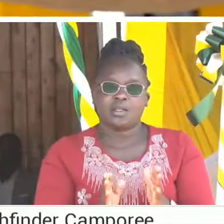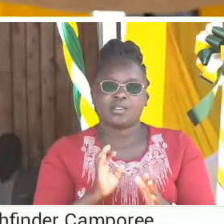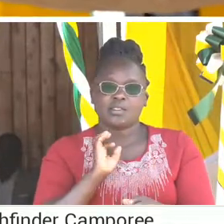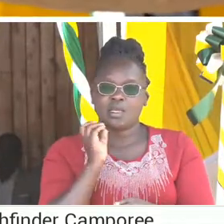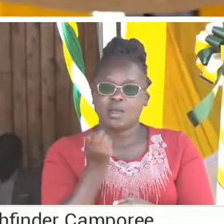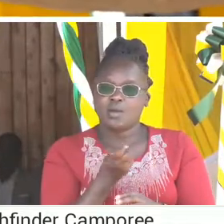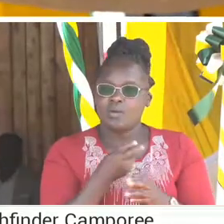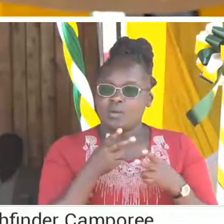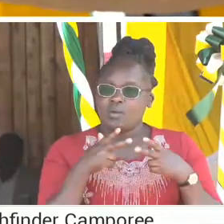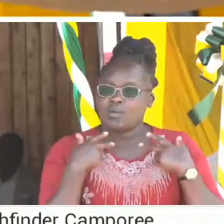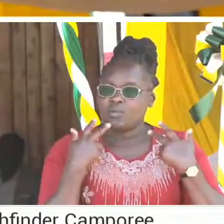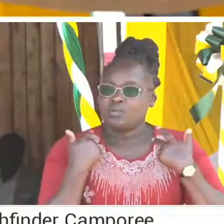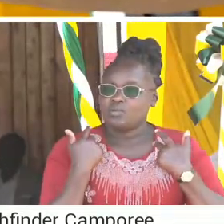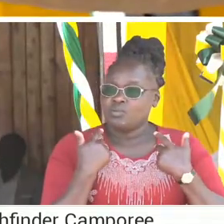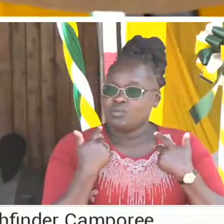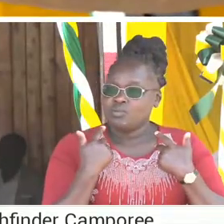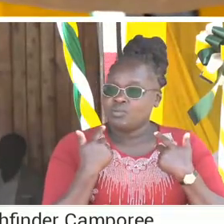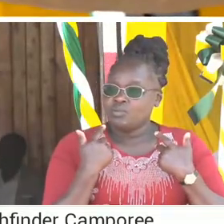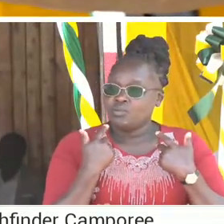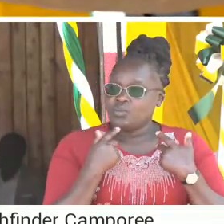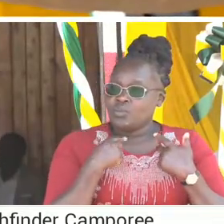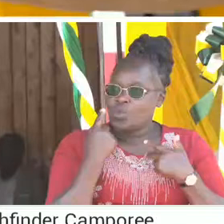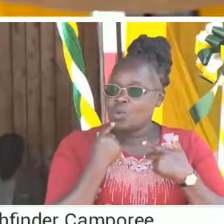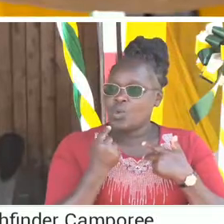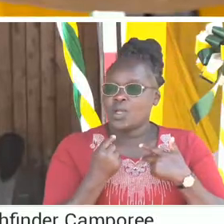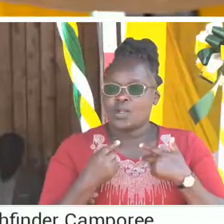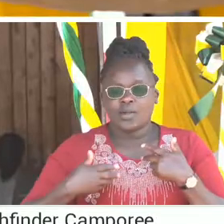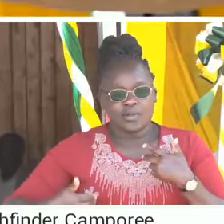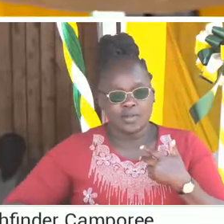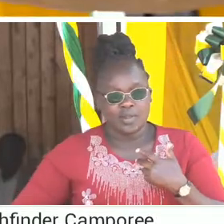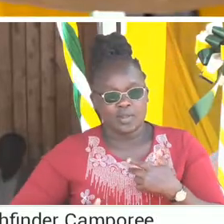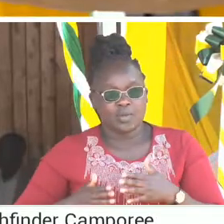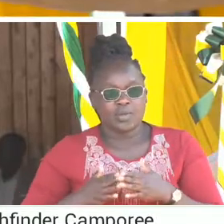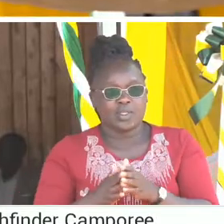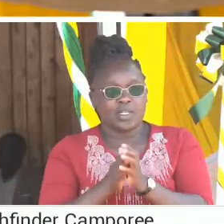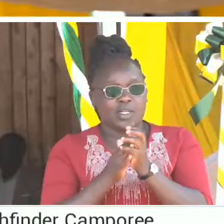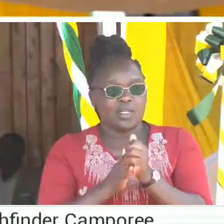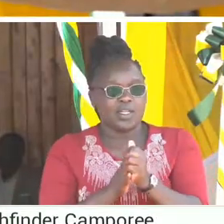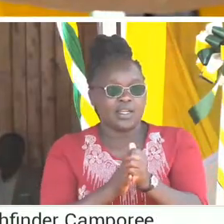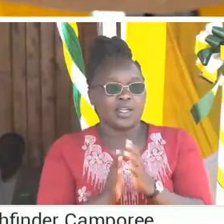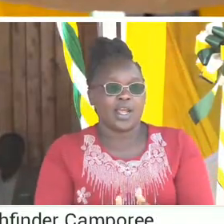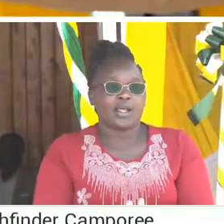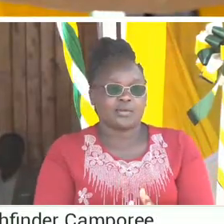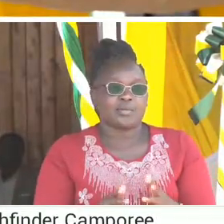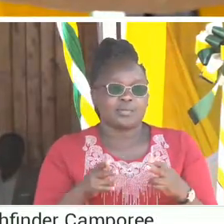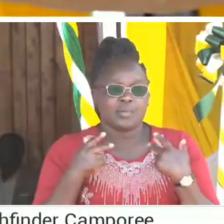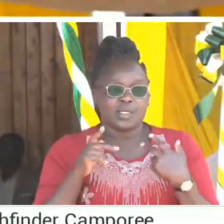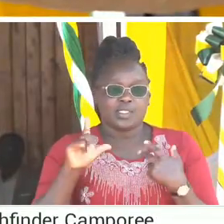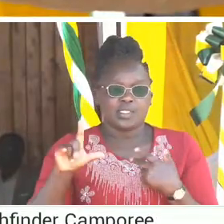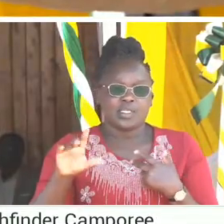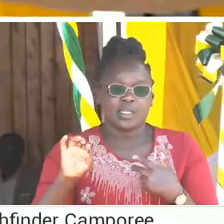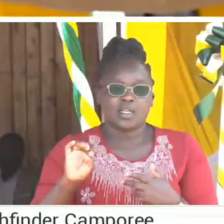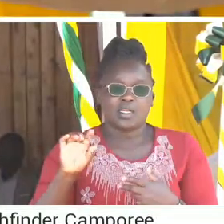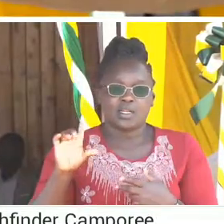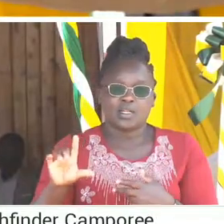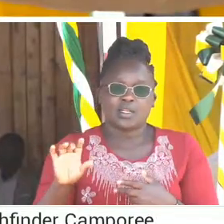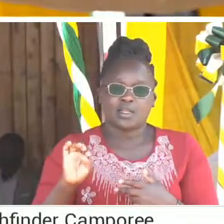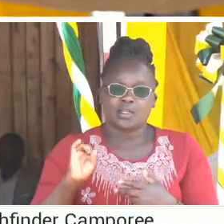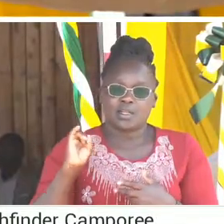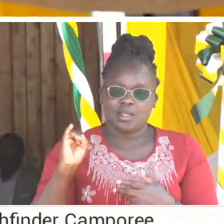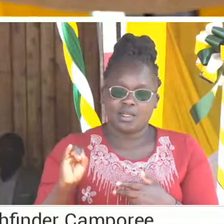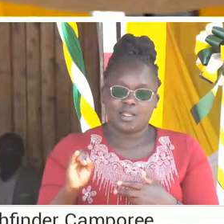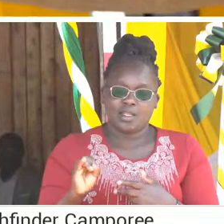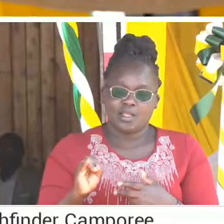pastor wetu ambaye ni kiongozi wa vijana, Pastor Chona Lelei, kiongozi wetu Pastor Luke